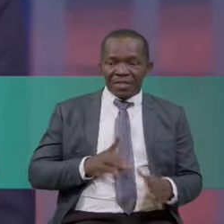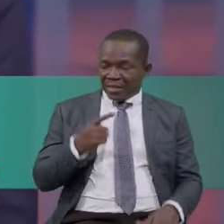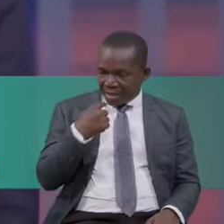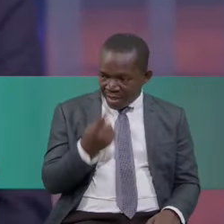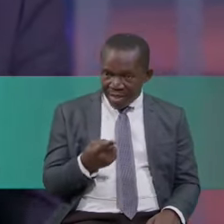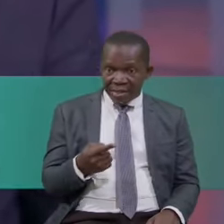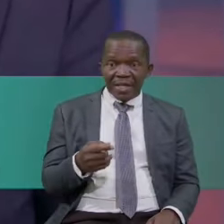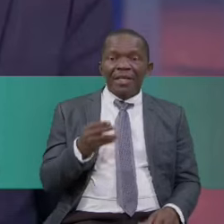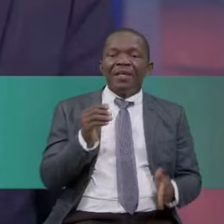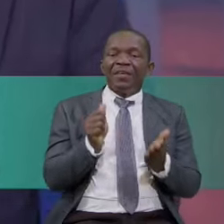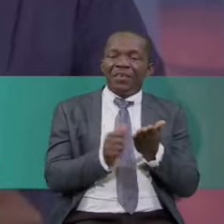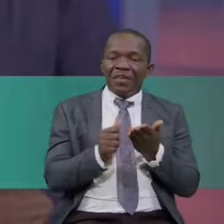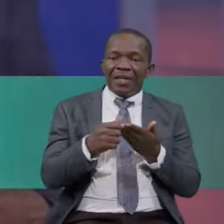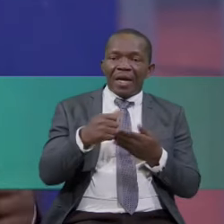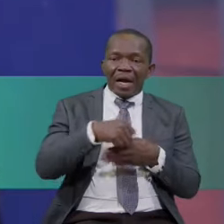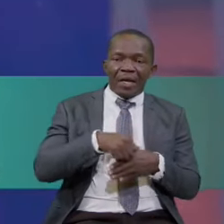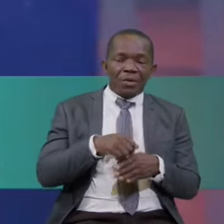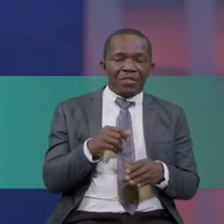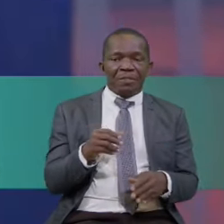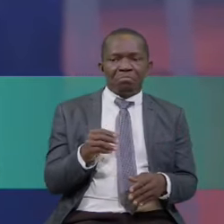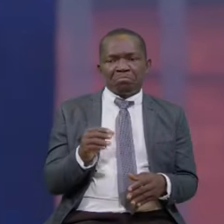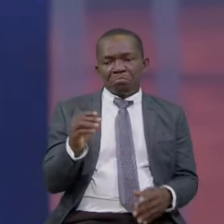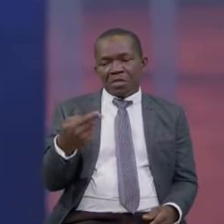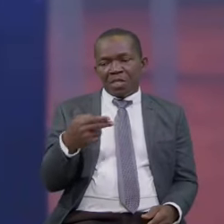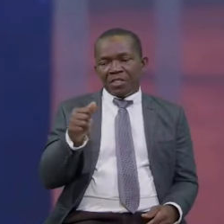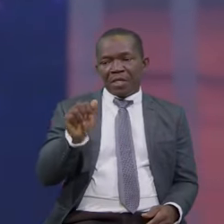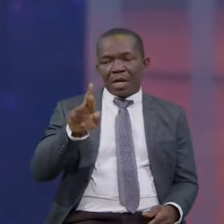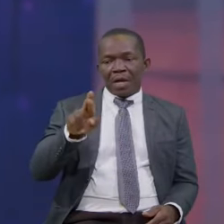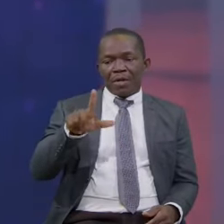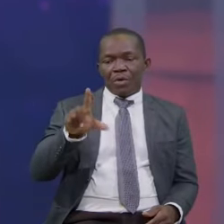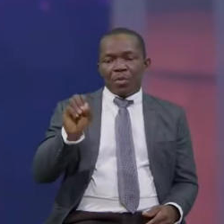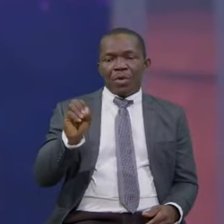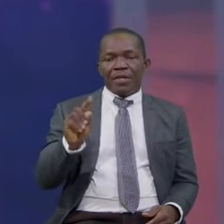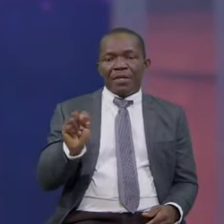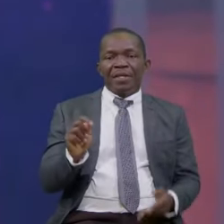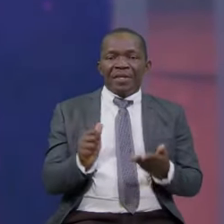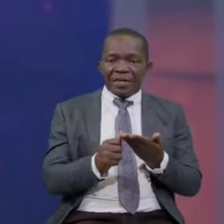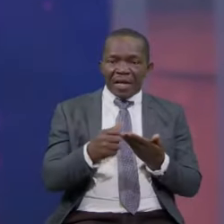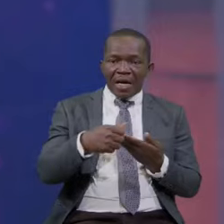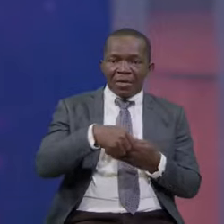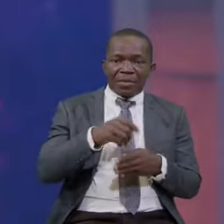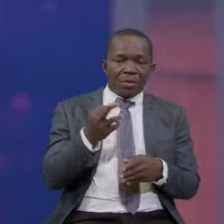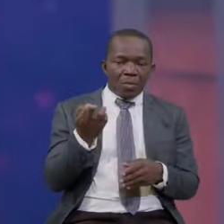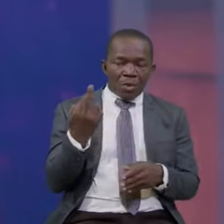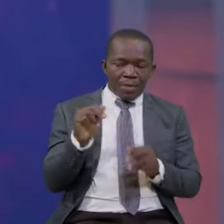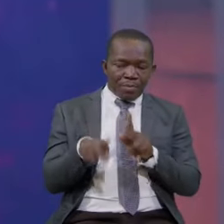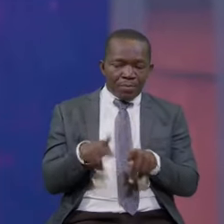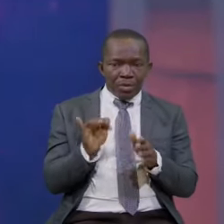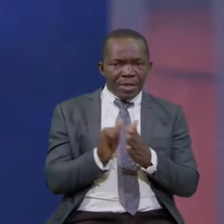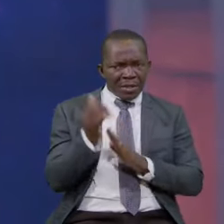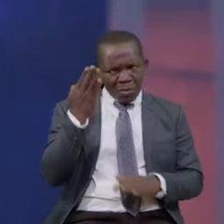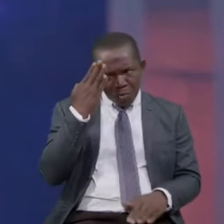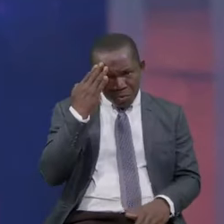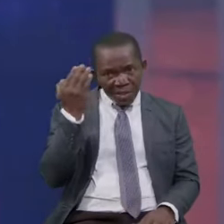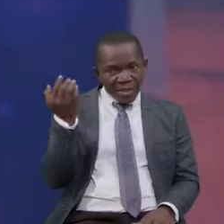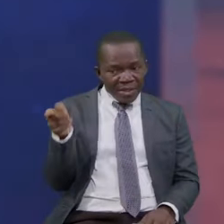royaume avant les pharisiens les prostitués étaient ceux qui savaient qu'ils étaient pécheurs et qui ont confessé